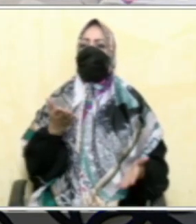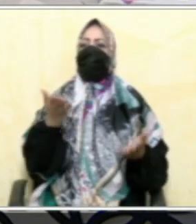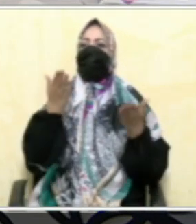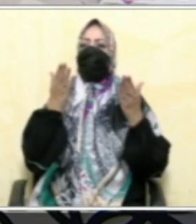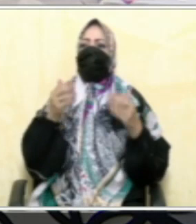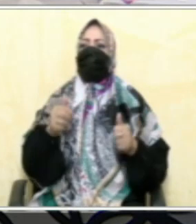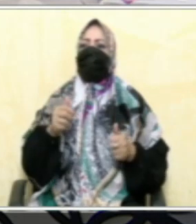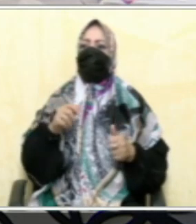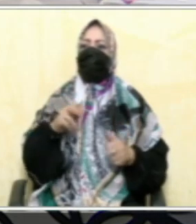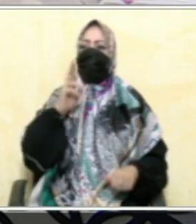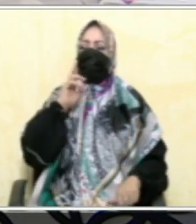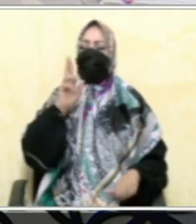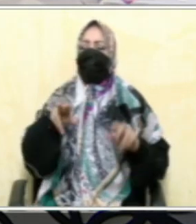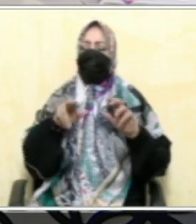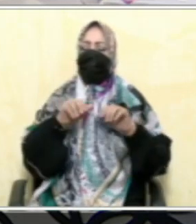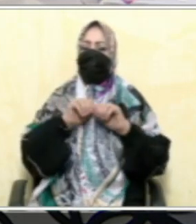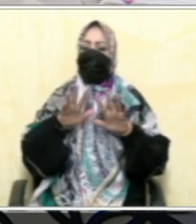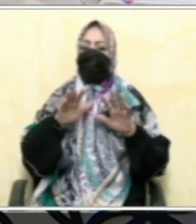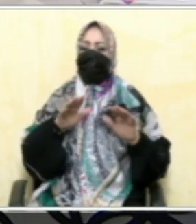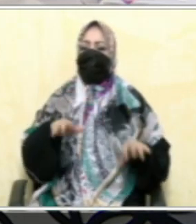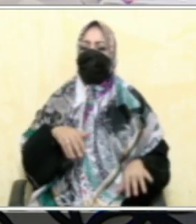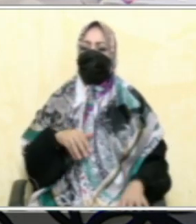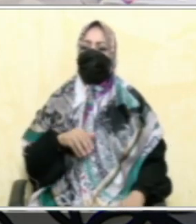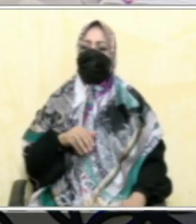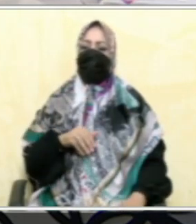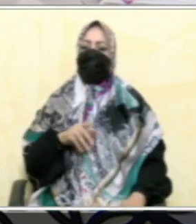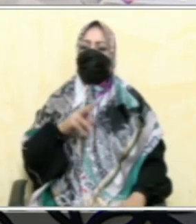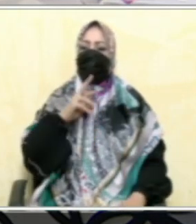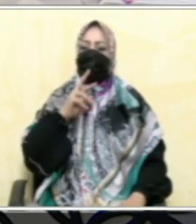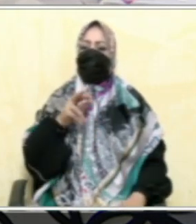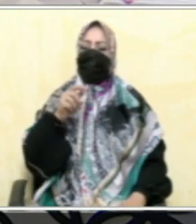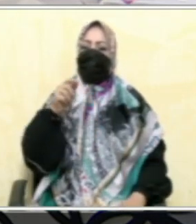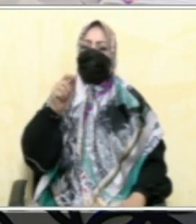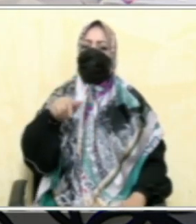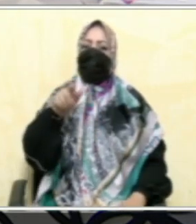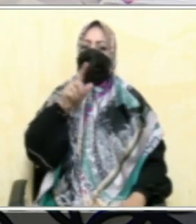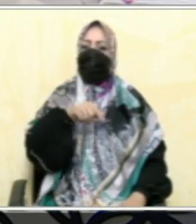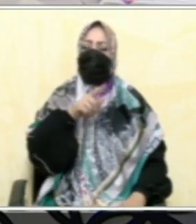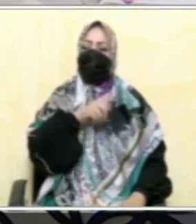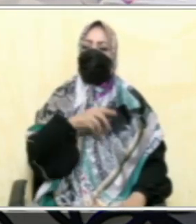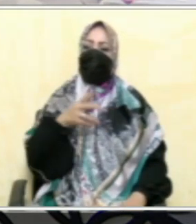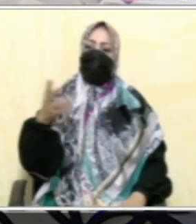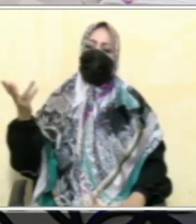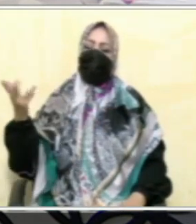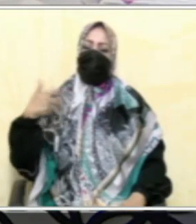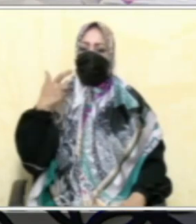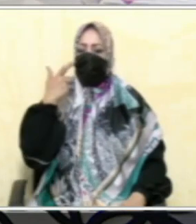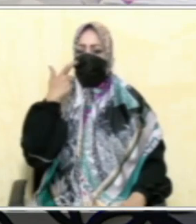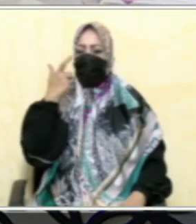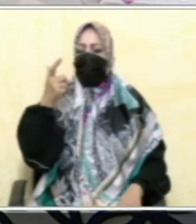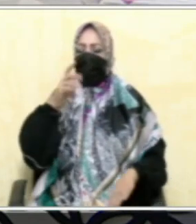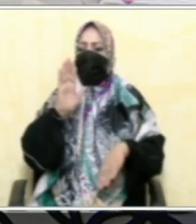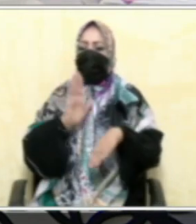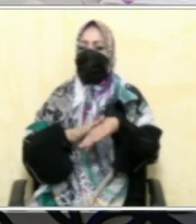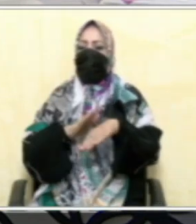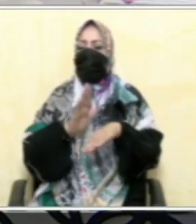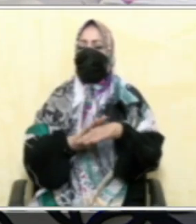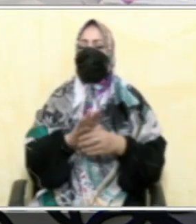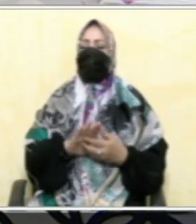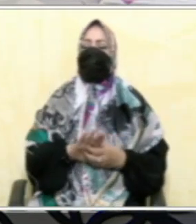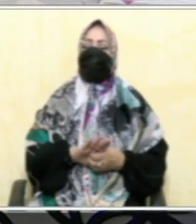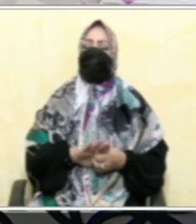للتنبيه على وجوده، وكما ذكرت أولياء الأمور يجب عليهم أن يتابعوا أولادهم،